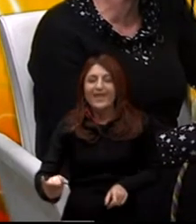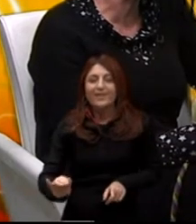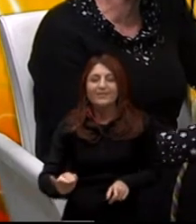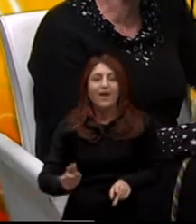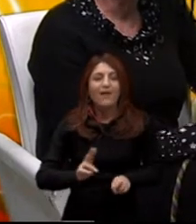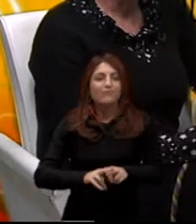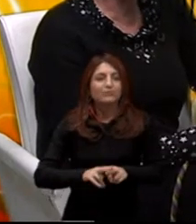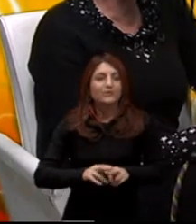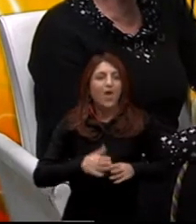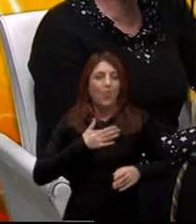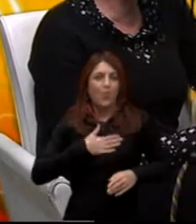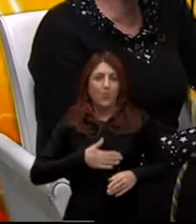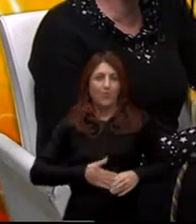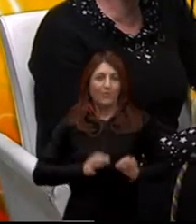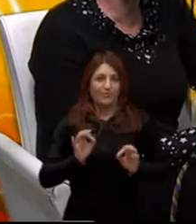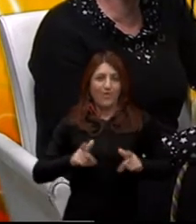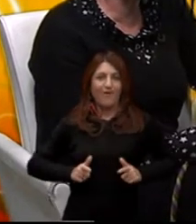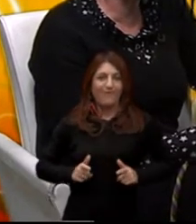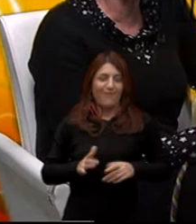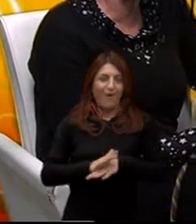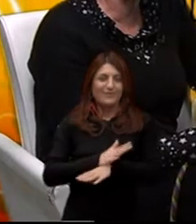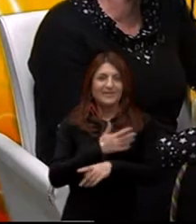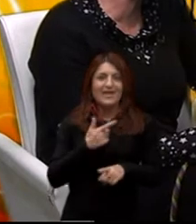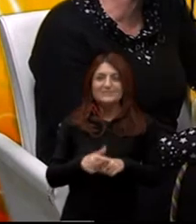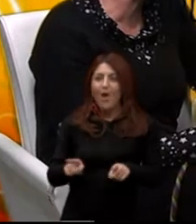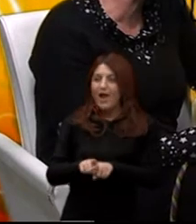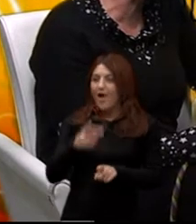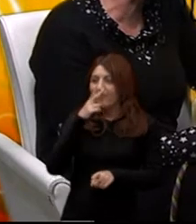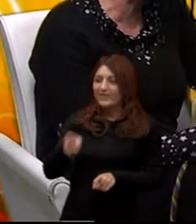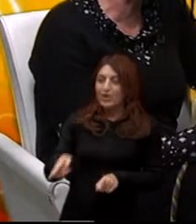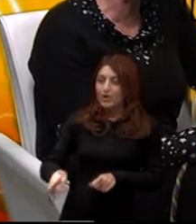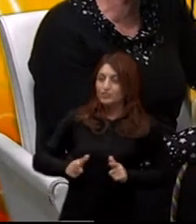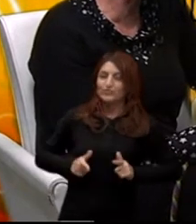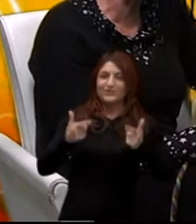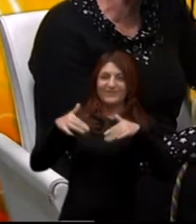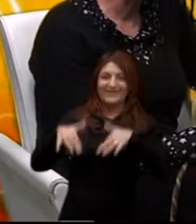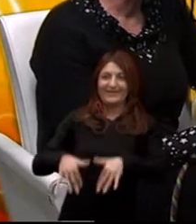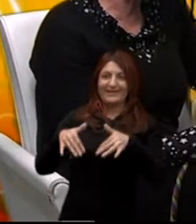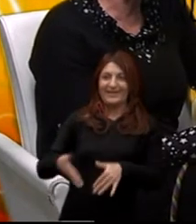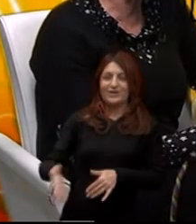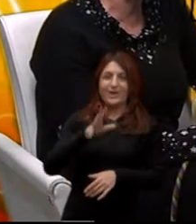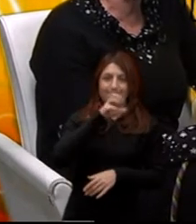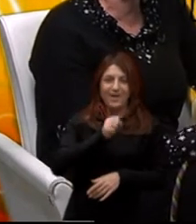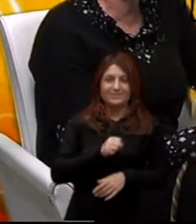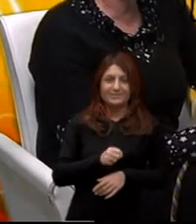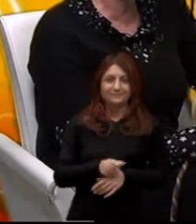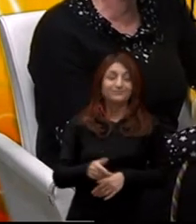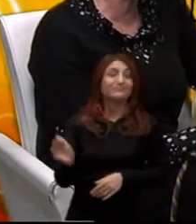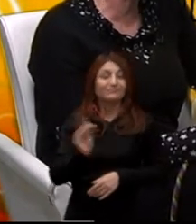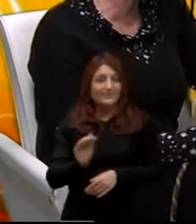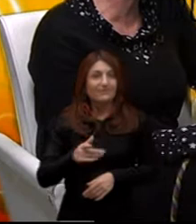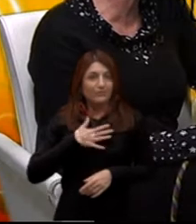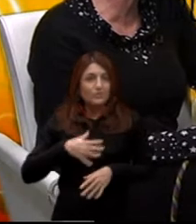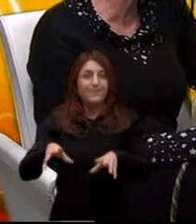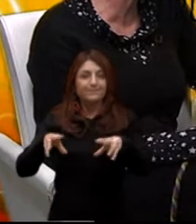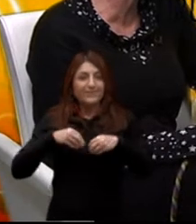vidjeti živu igračku. Drugo, naravno da dijete da bi od terapeuta dobilo i prihvatilo terapiju i da bi ta terapija